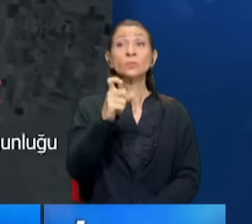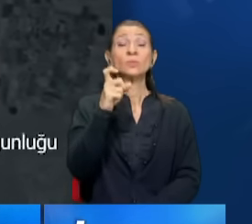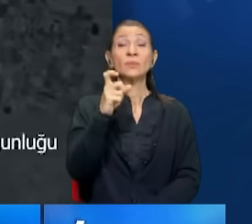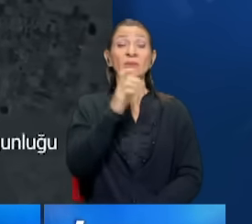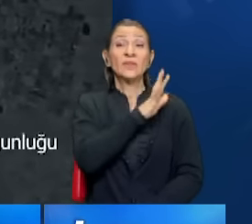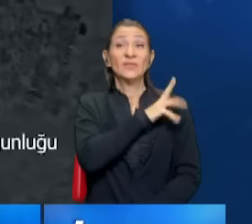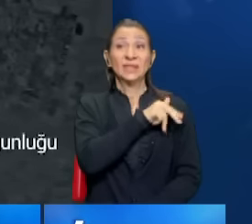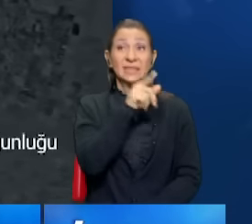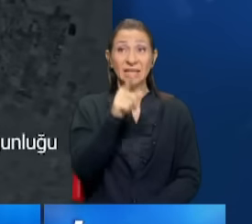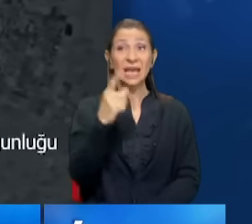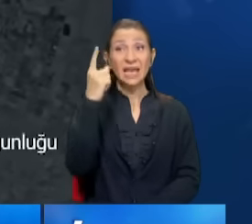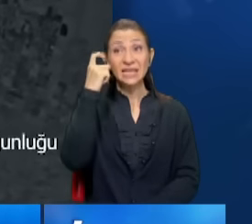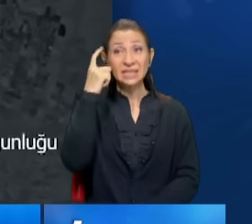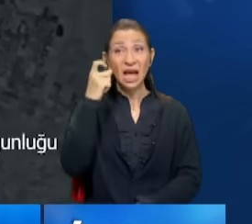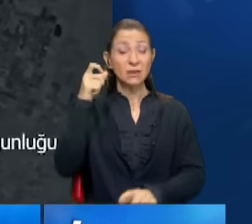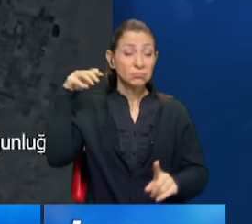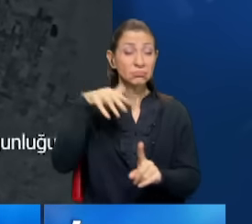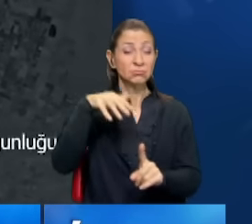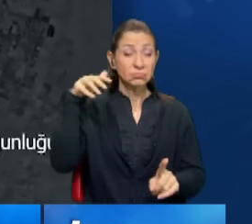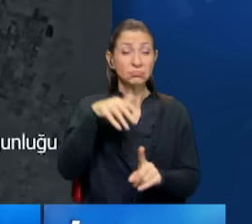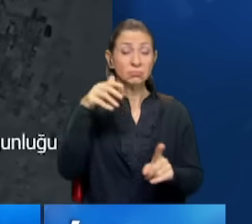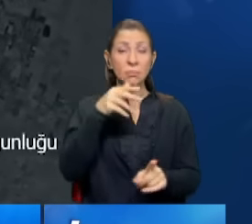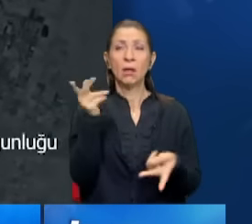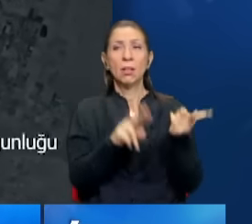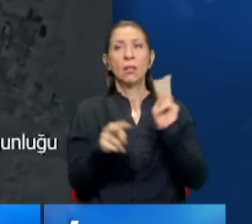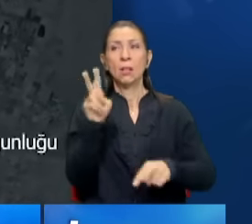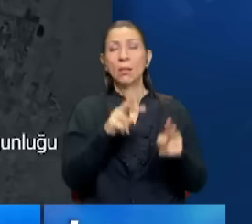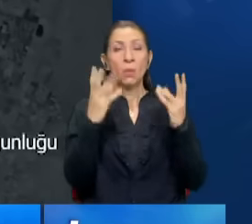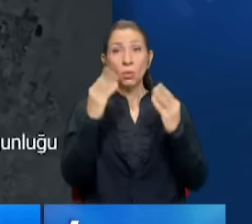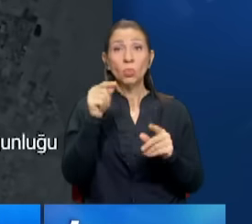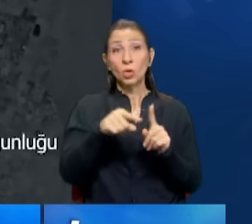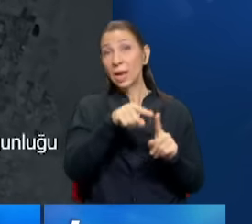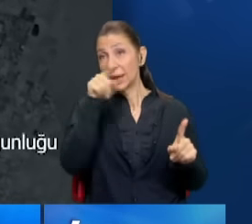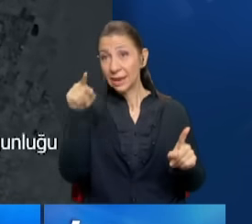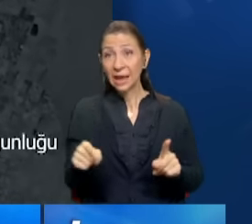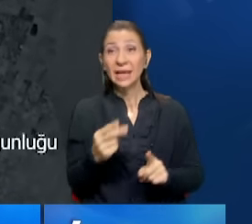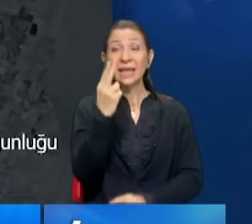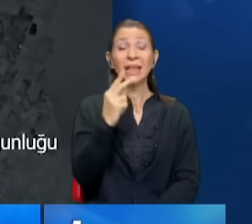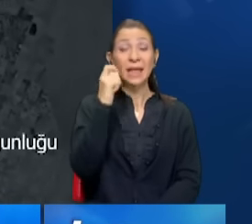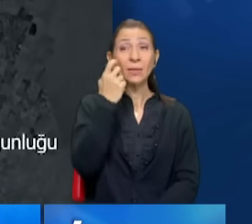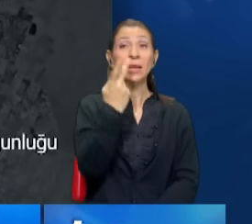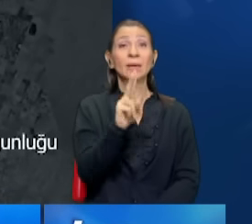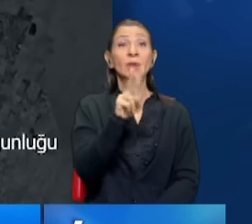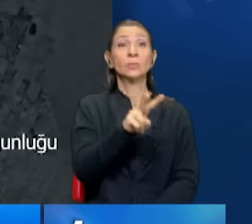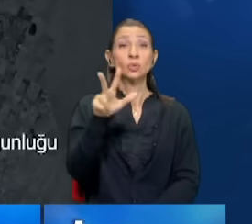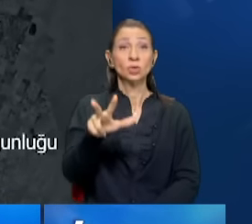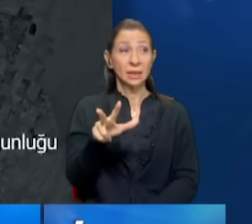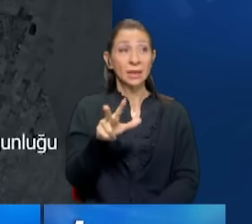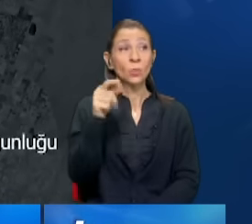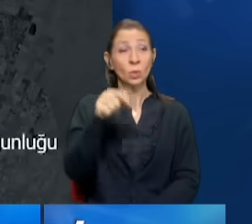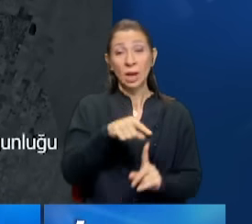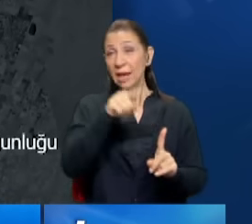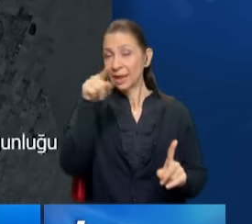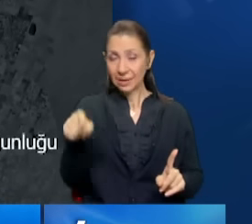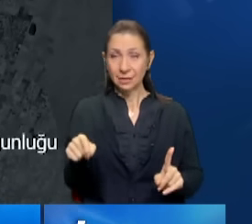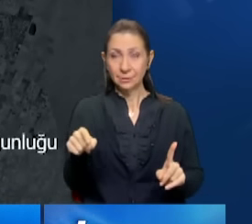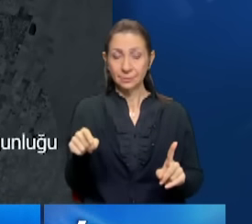41.689 Filistinli İsrail saldırılarında hayatını kaybetti bugüne kadar. 7 Ekim 2023'ten bugüne